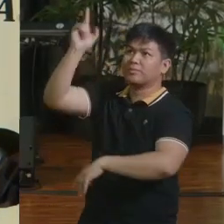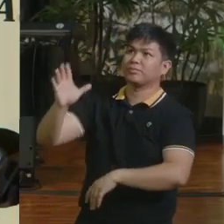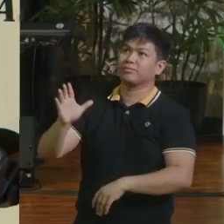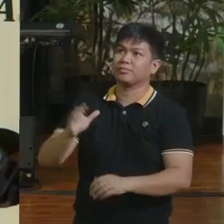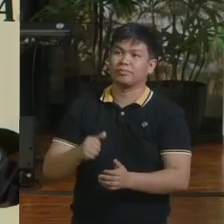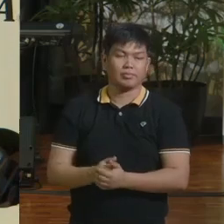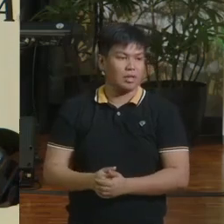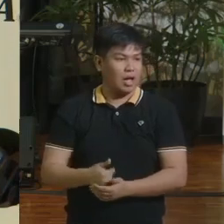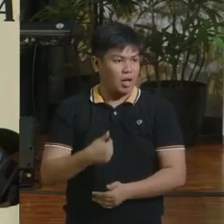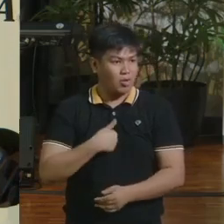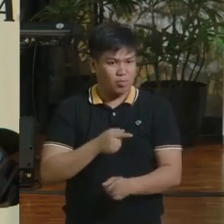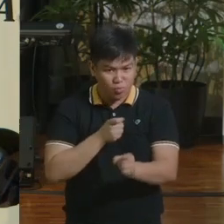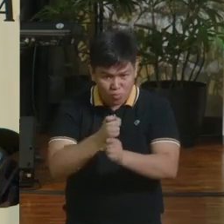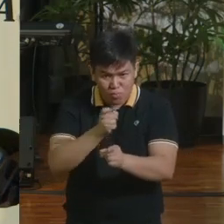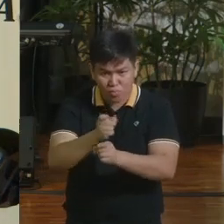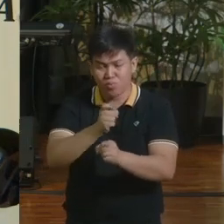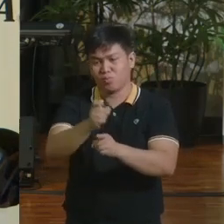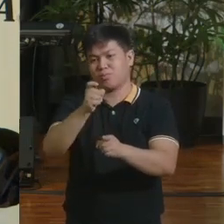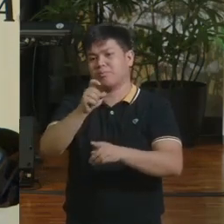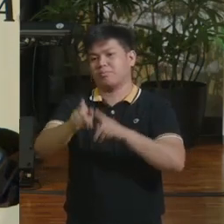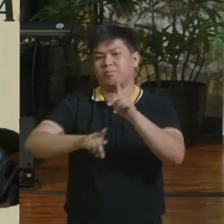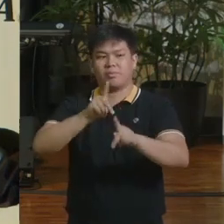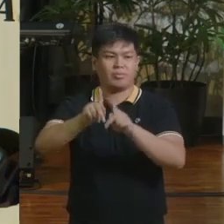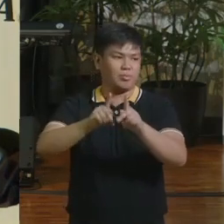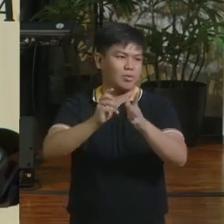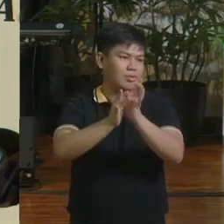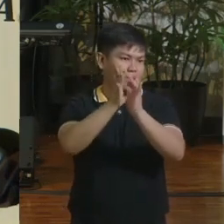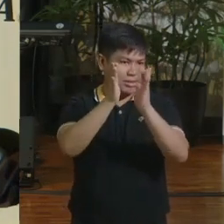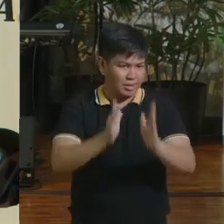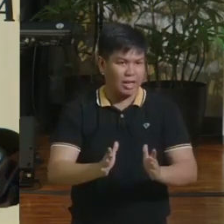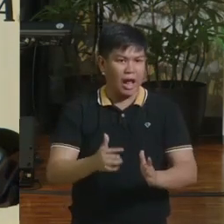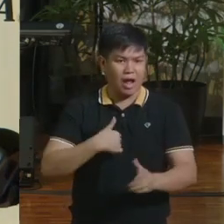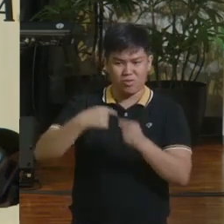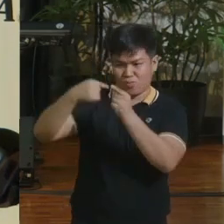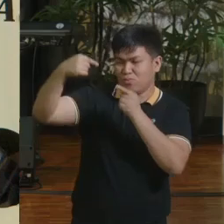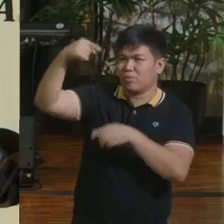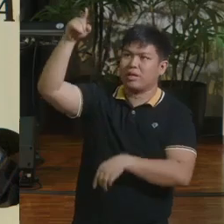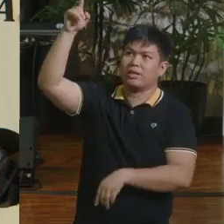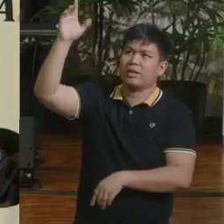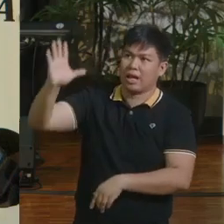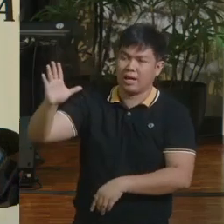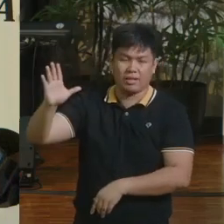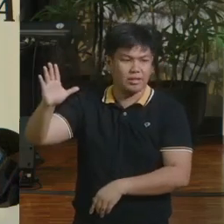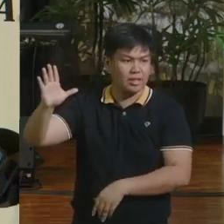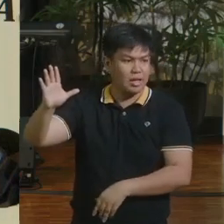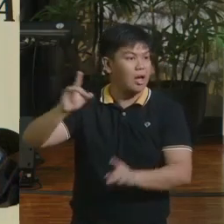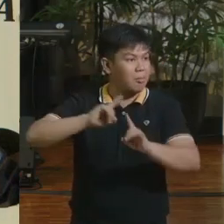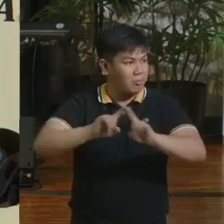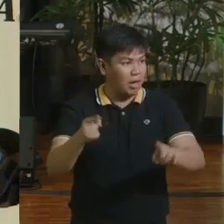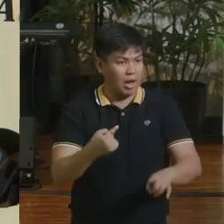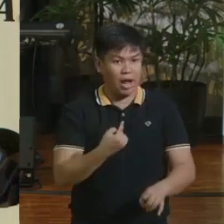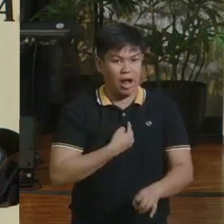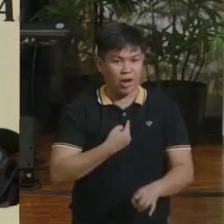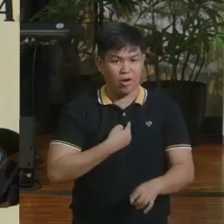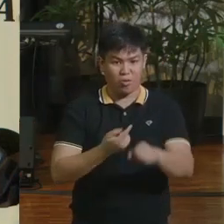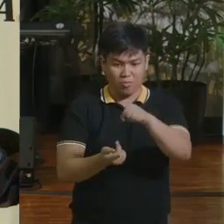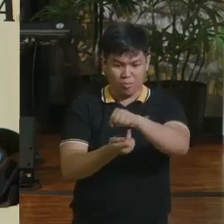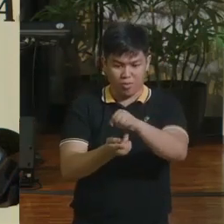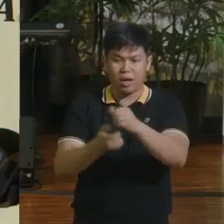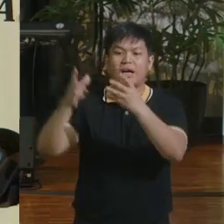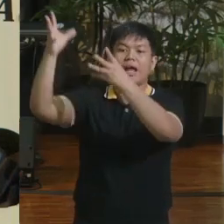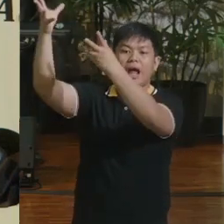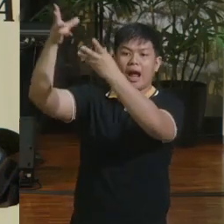niya. A persecutor, an insolent opponent. Tapos sabi niya, but I